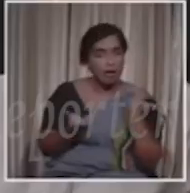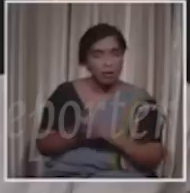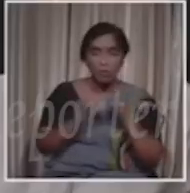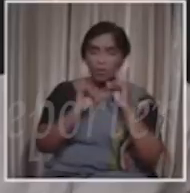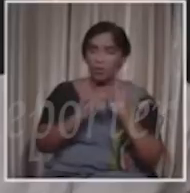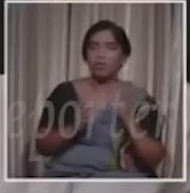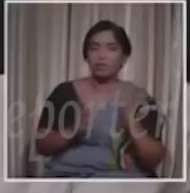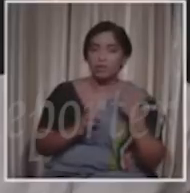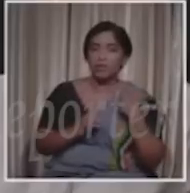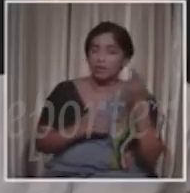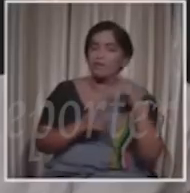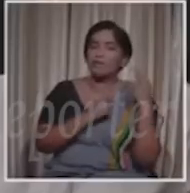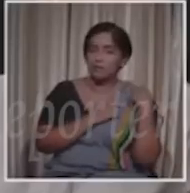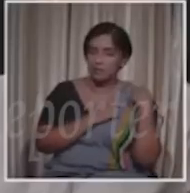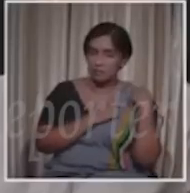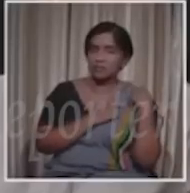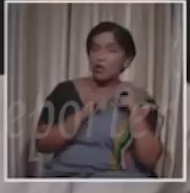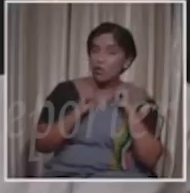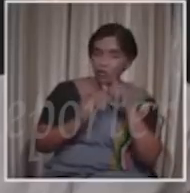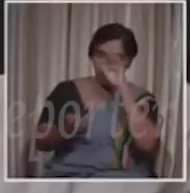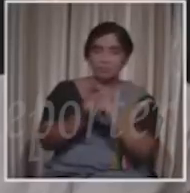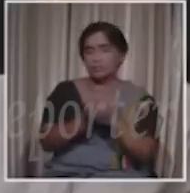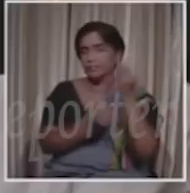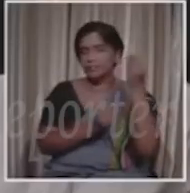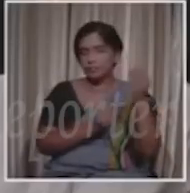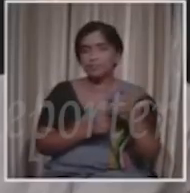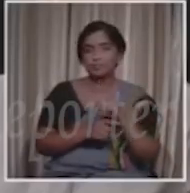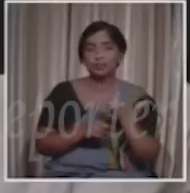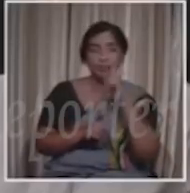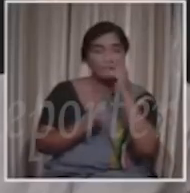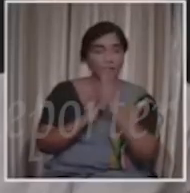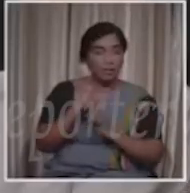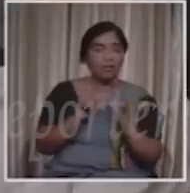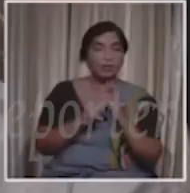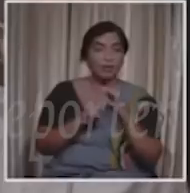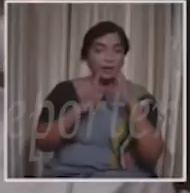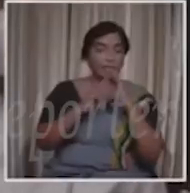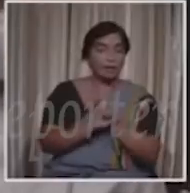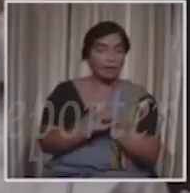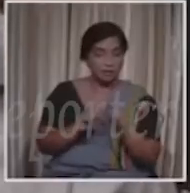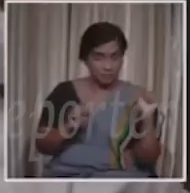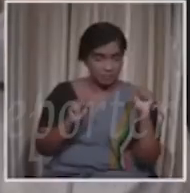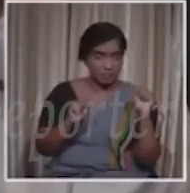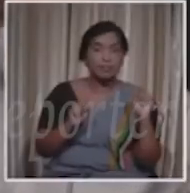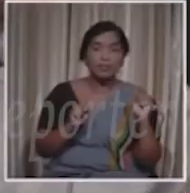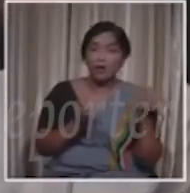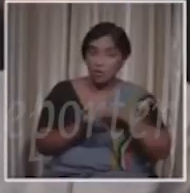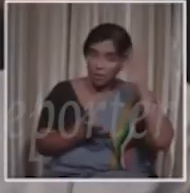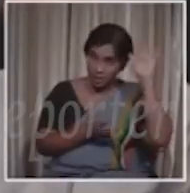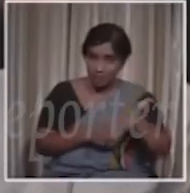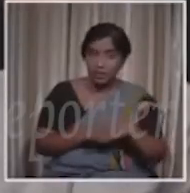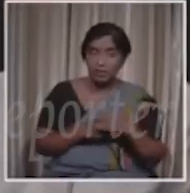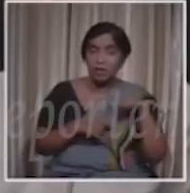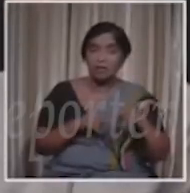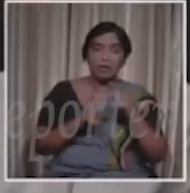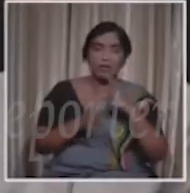එක්කෙනාට ඊළඟ පාර්ලිමේන්තුවේදී අපි හොයාගත්ත හොඳයි බය වෙනවා මෙතෙන්ට එන්න කවුද එතකොට දාන්න තියෙන තුවක්කු තියෙන අයයි කණ්ඩායම්